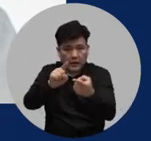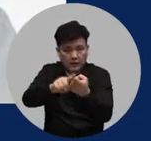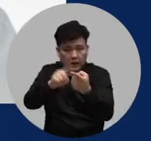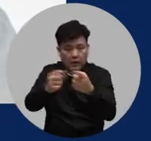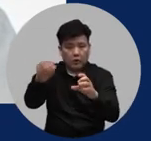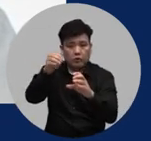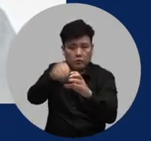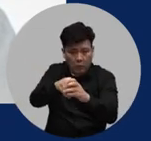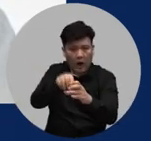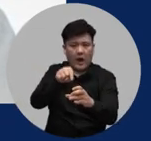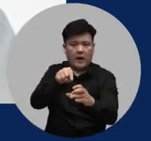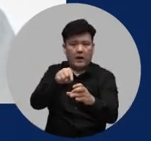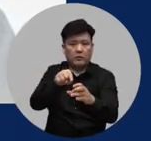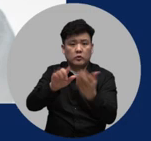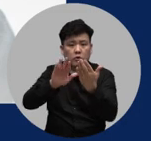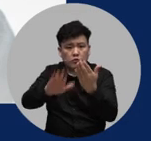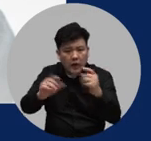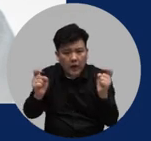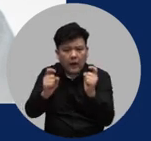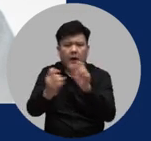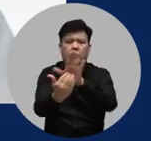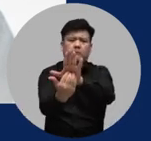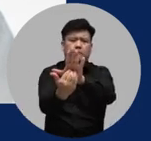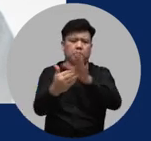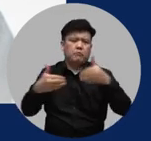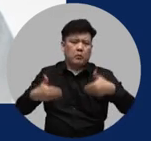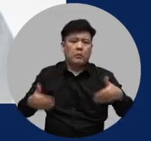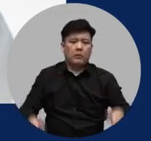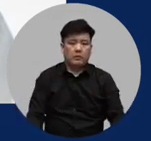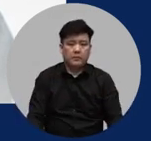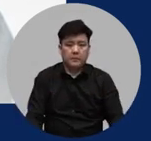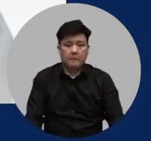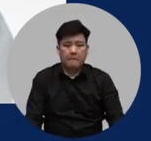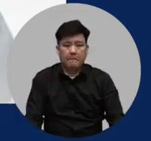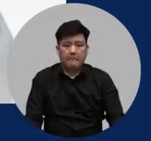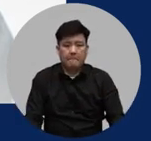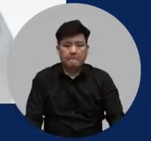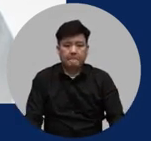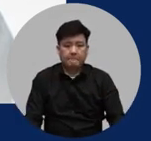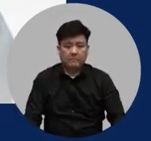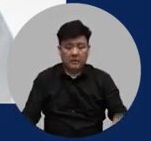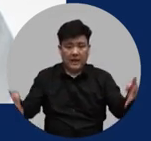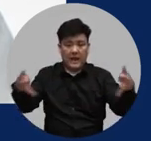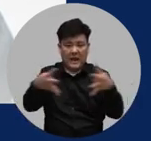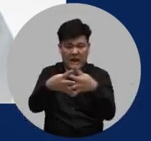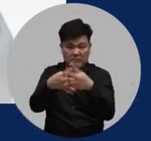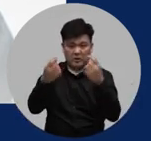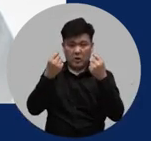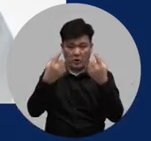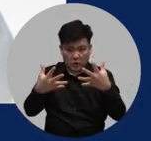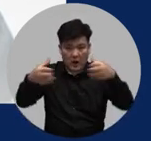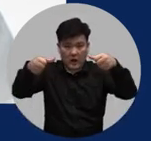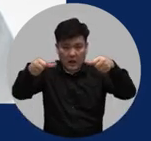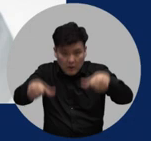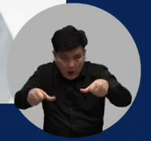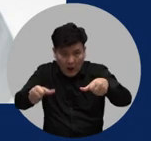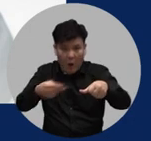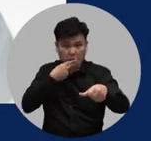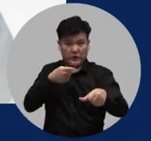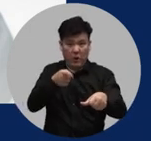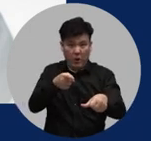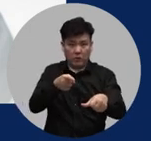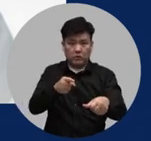합의 이행에 대한 분쟁을 사전에 예방할 수 있도록 합니다. 합의서를 정확하게 작성하지 않을